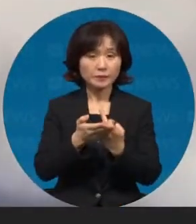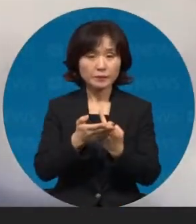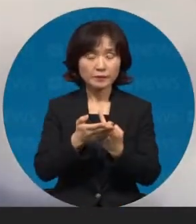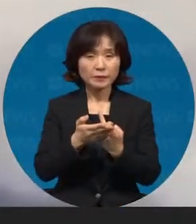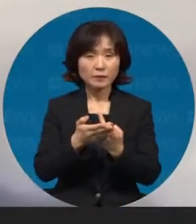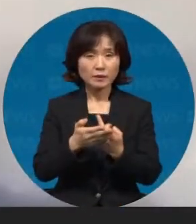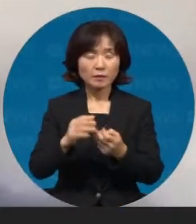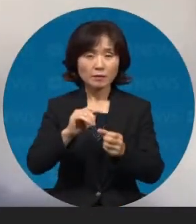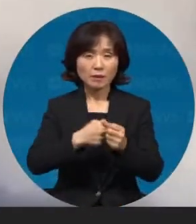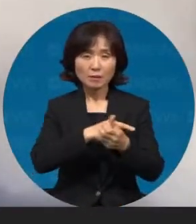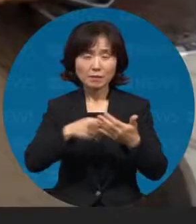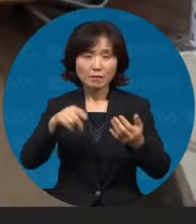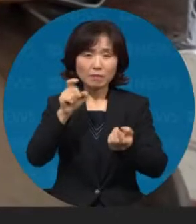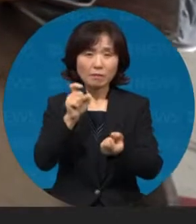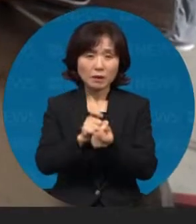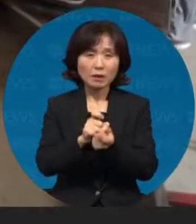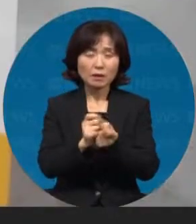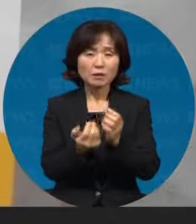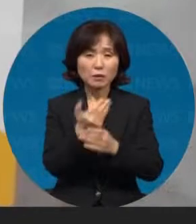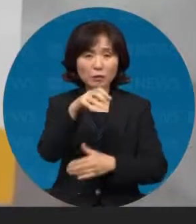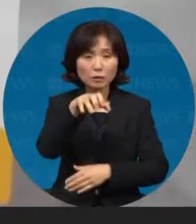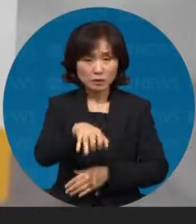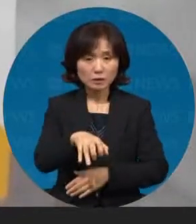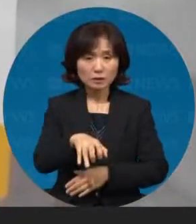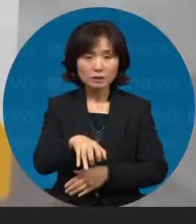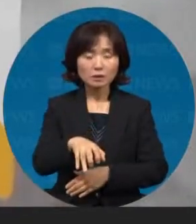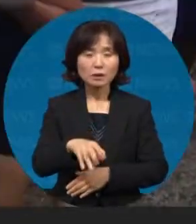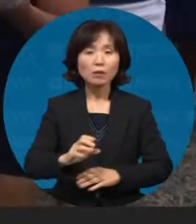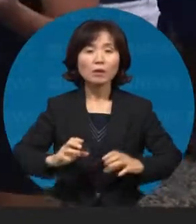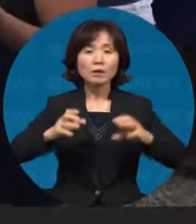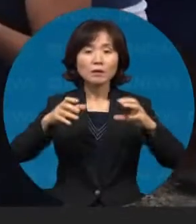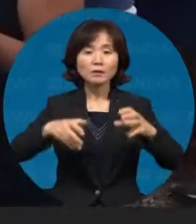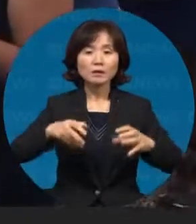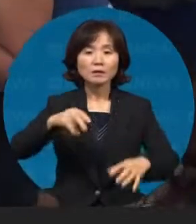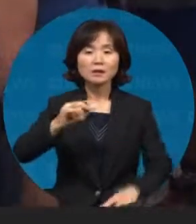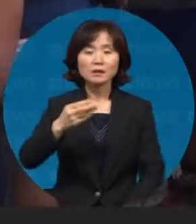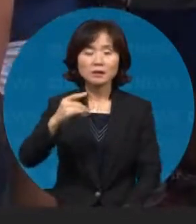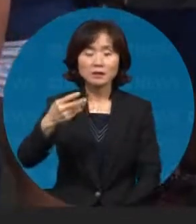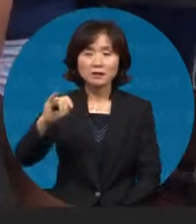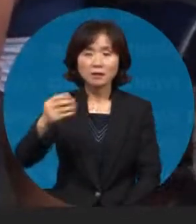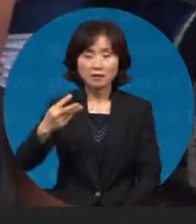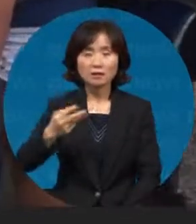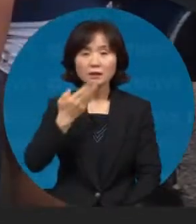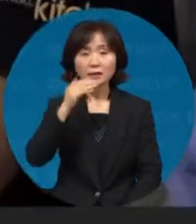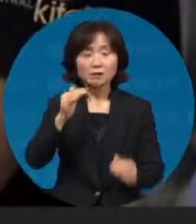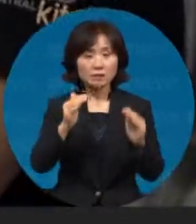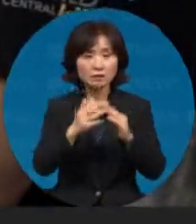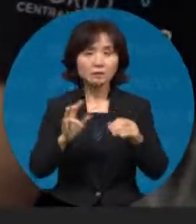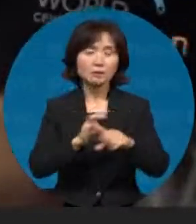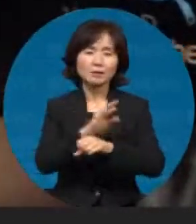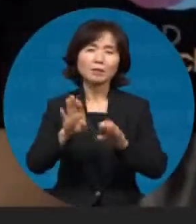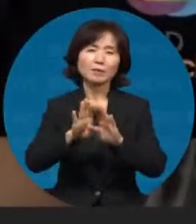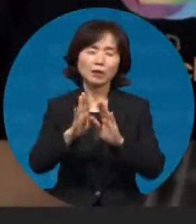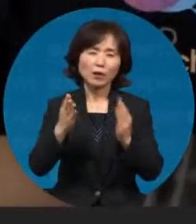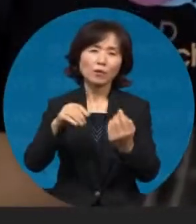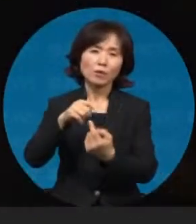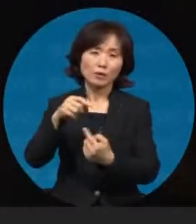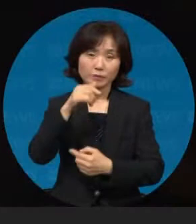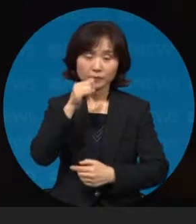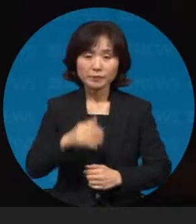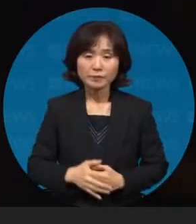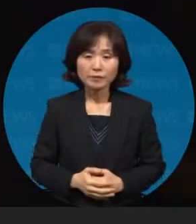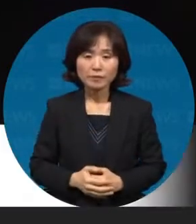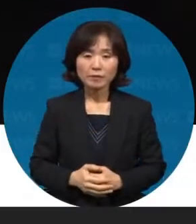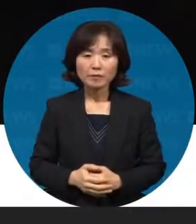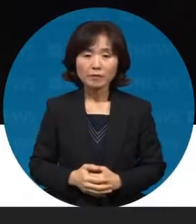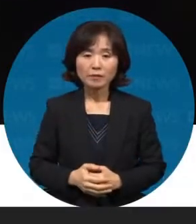재난이 발생한 지역엔 바로 이 식당, 월드 센트럴 키친이 24시간 내에 문을 엽니다. I